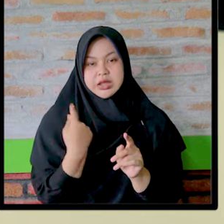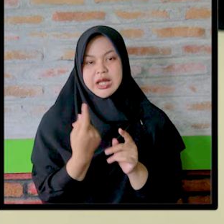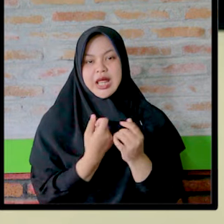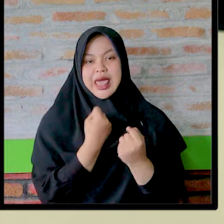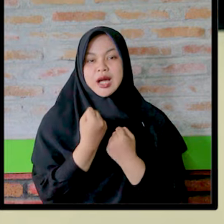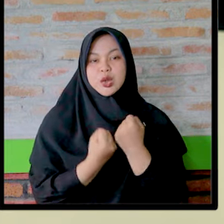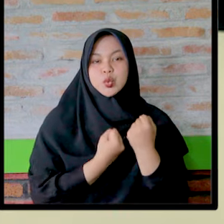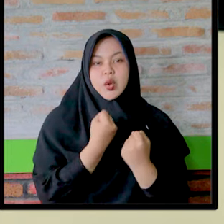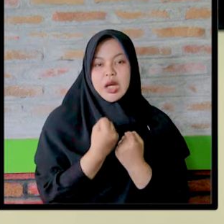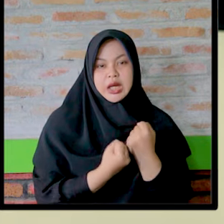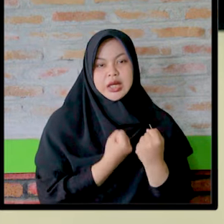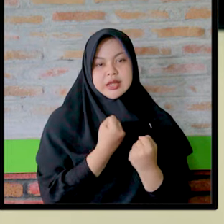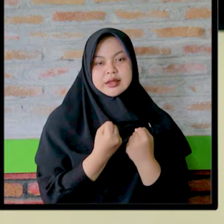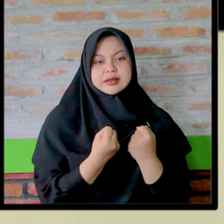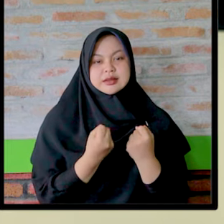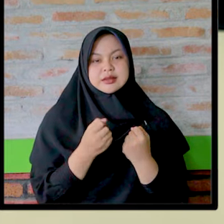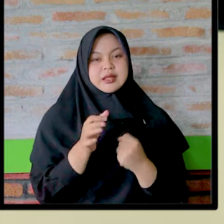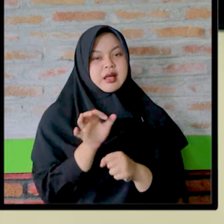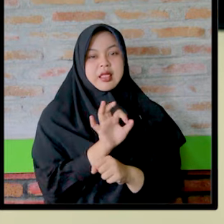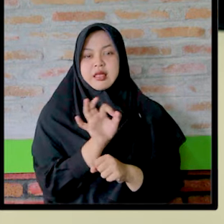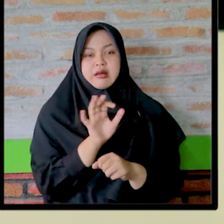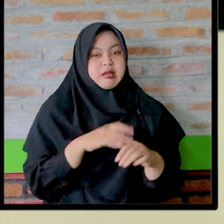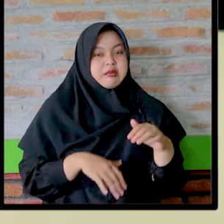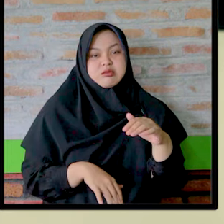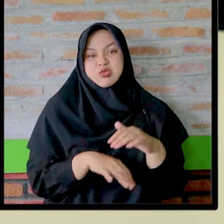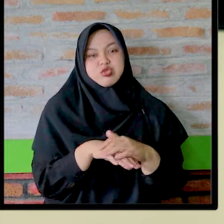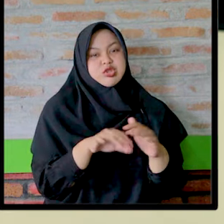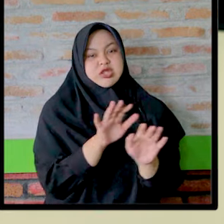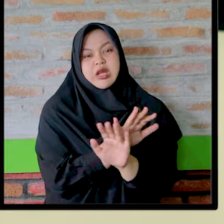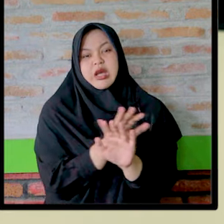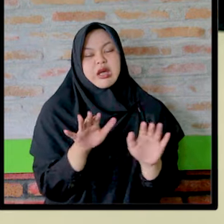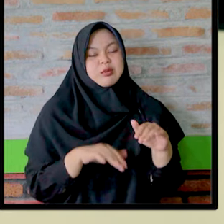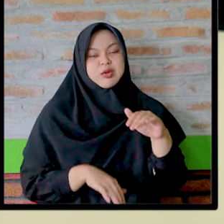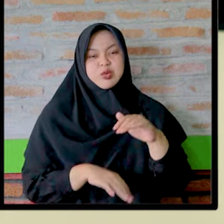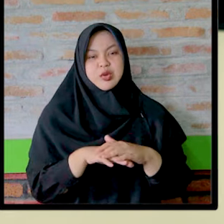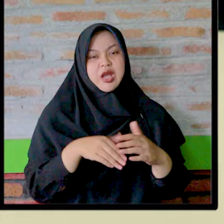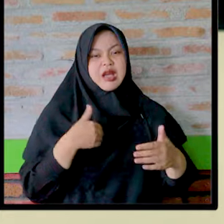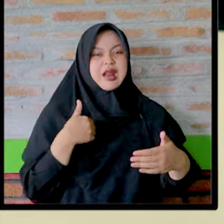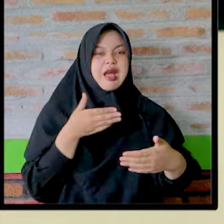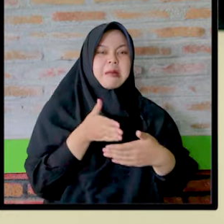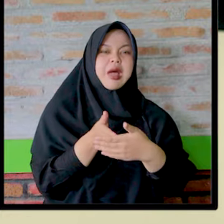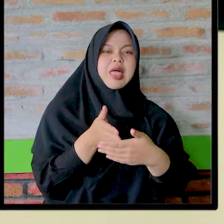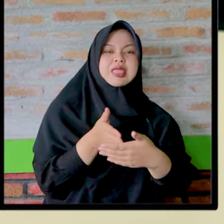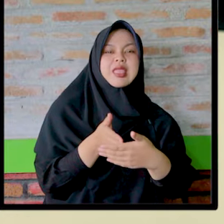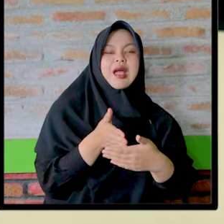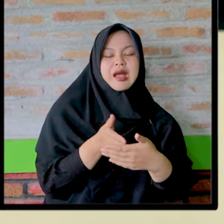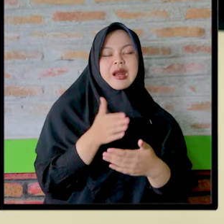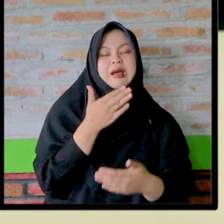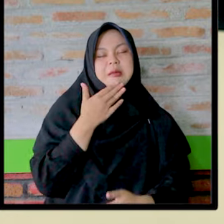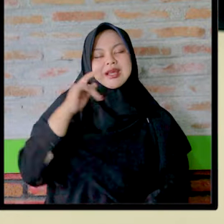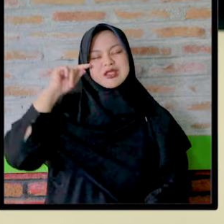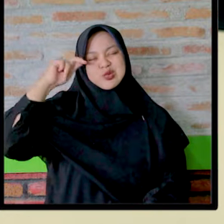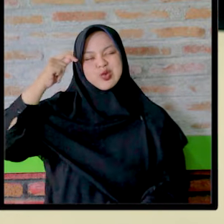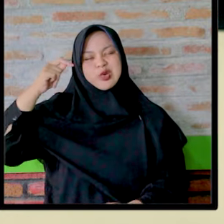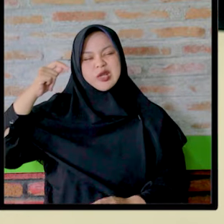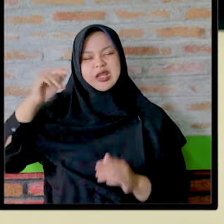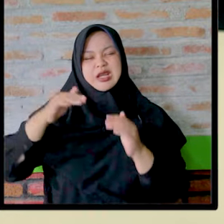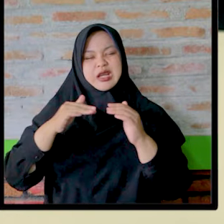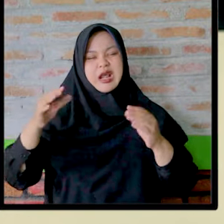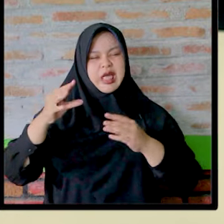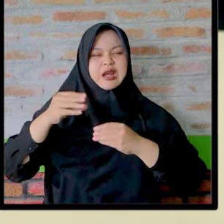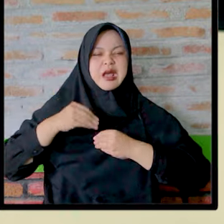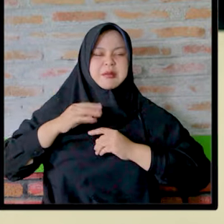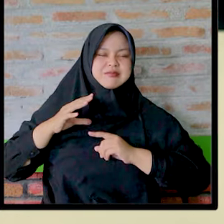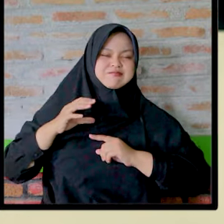Ee tidak terpenuhi misalnya ada hambatan di situ biasanya sulit eah mendapatkan keadilan Tetapi kalau